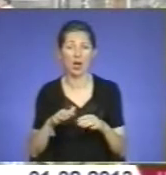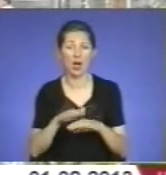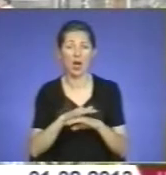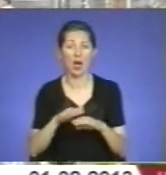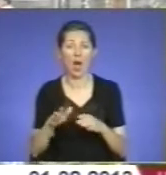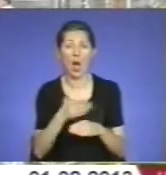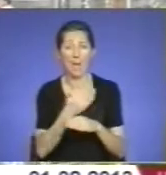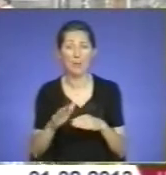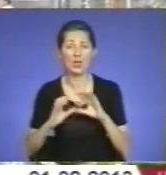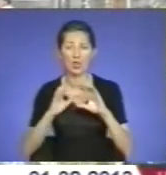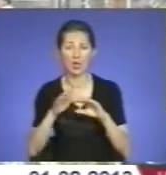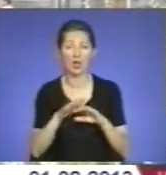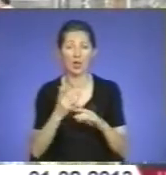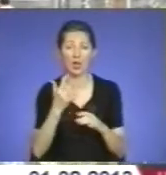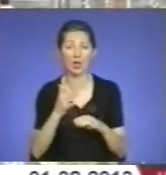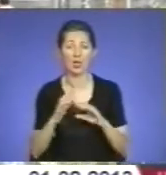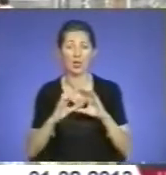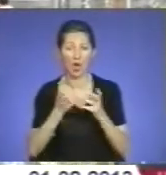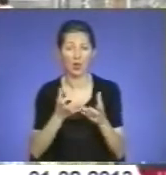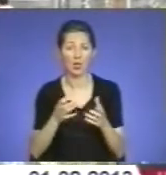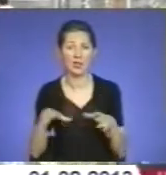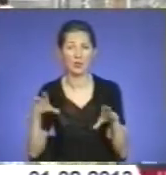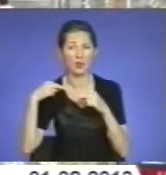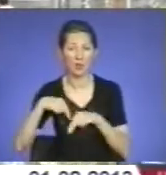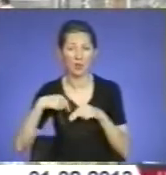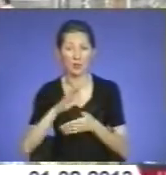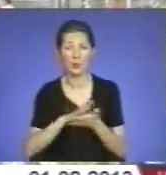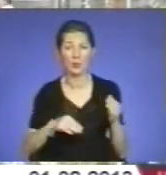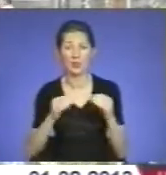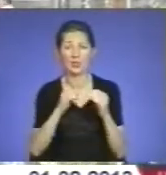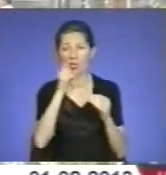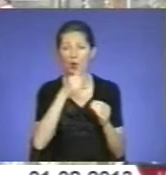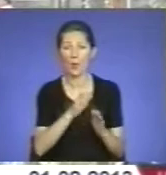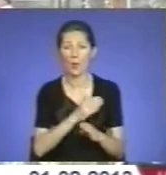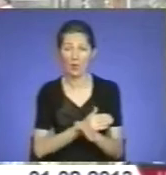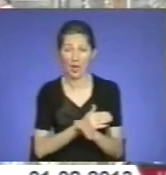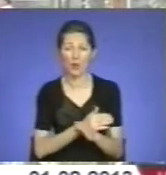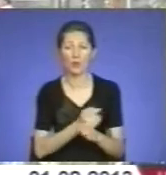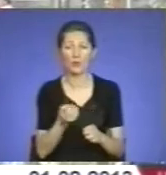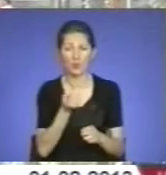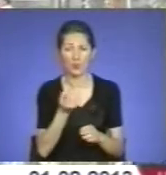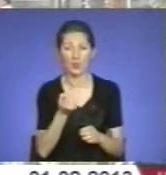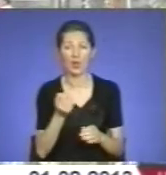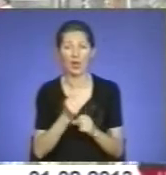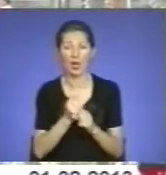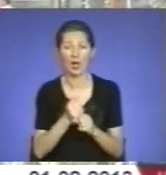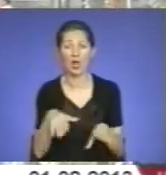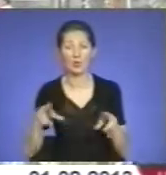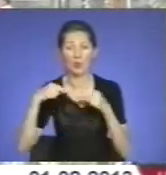напевно, 10 років помаленько, скрупульозно налагодили співпрацю з рядом